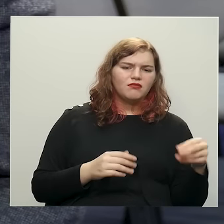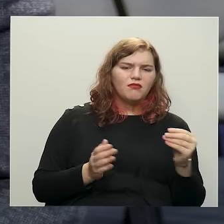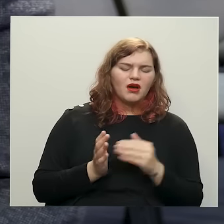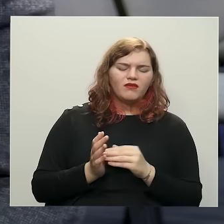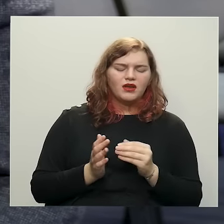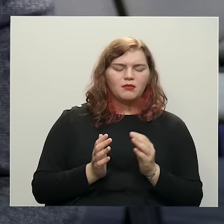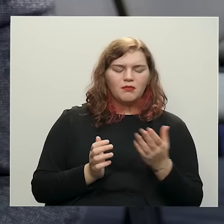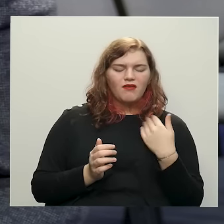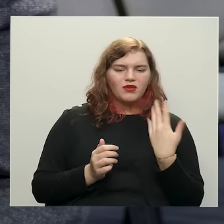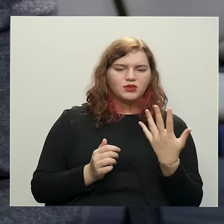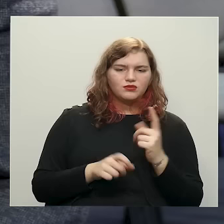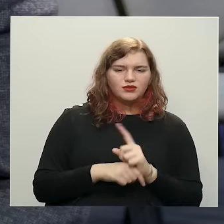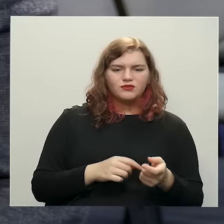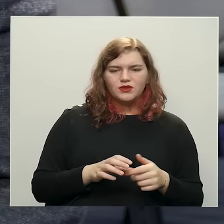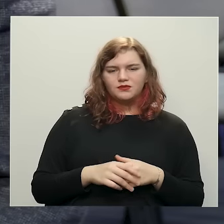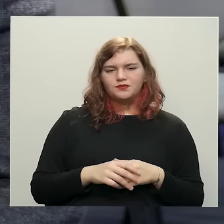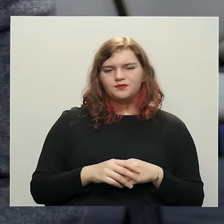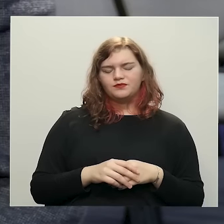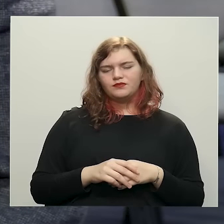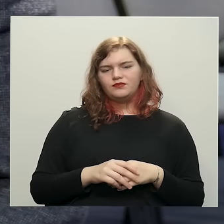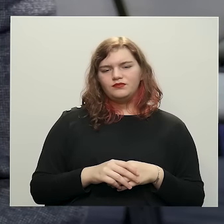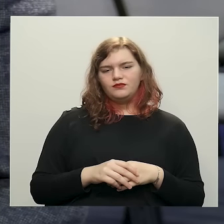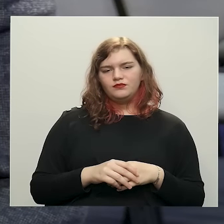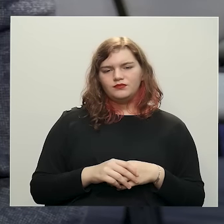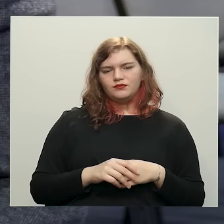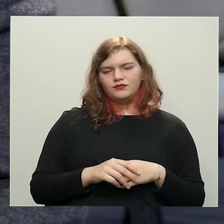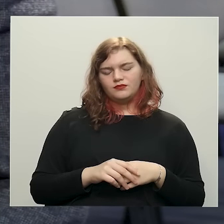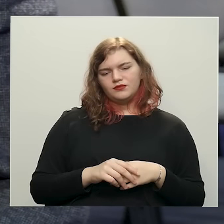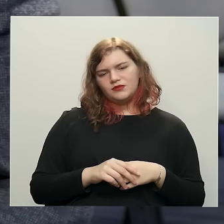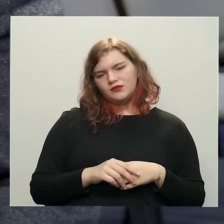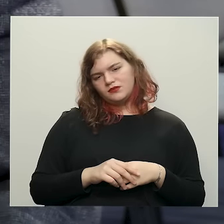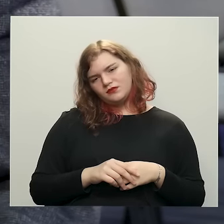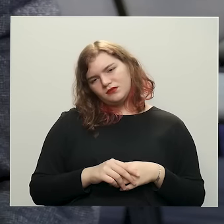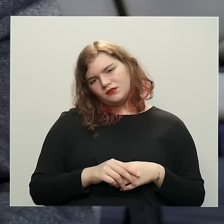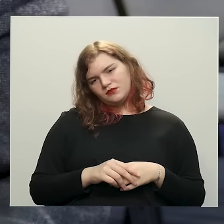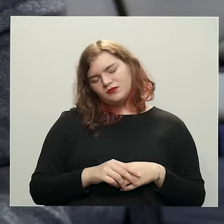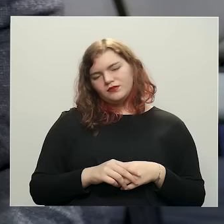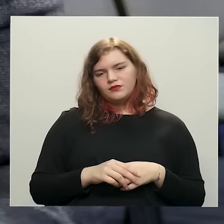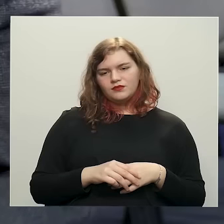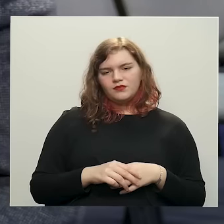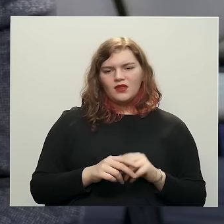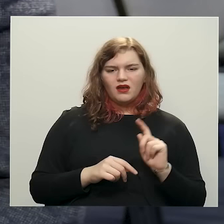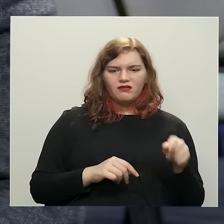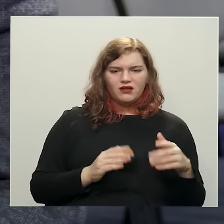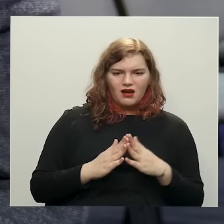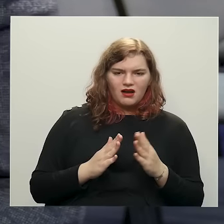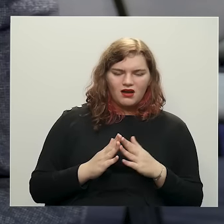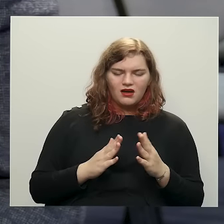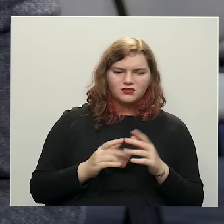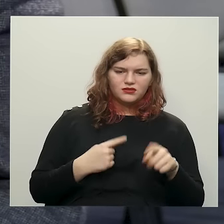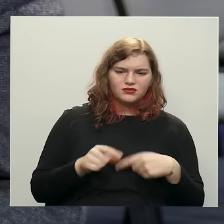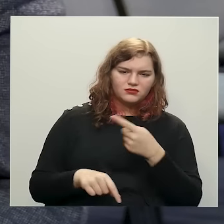emisiune. Da. E chiar finalul. Finalul că a venit acasă și